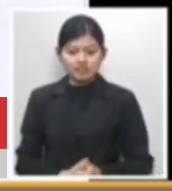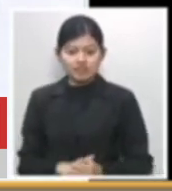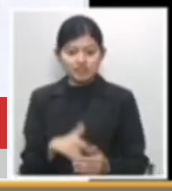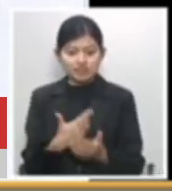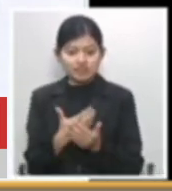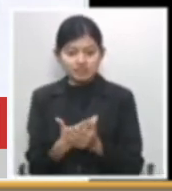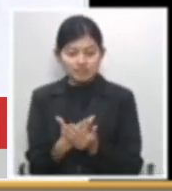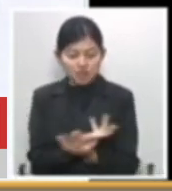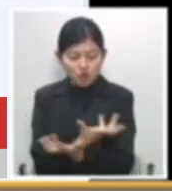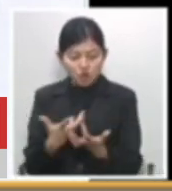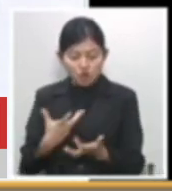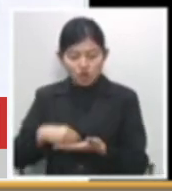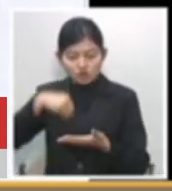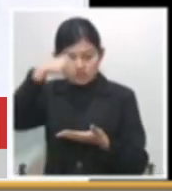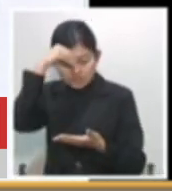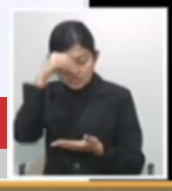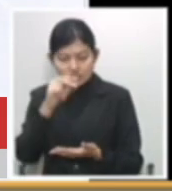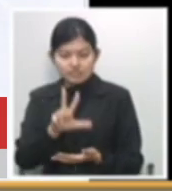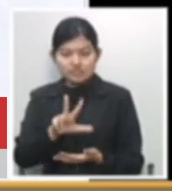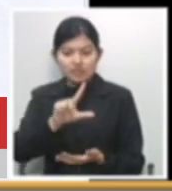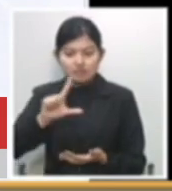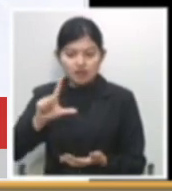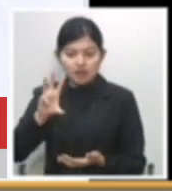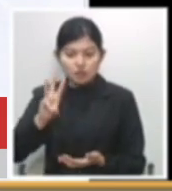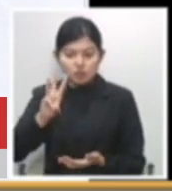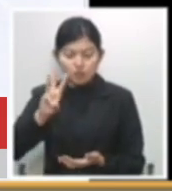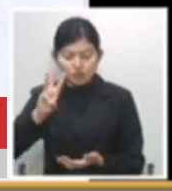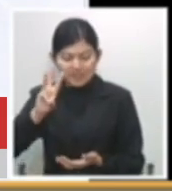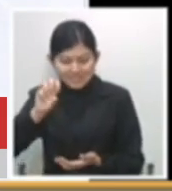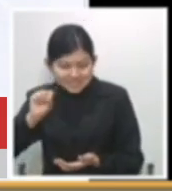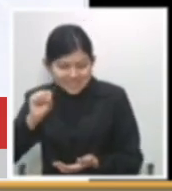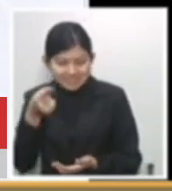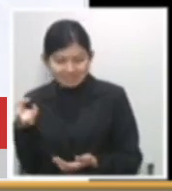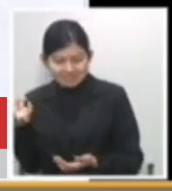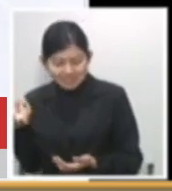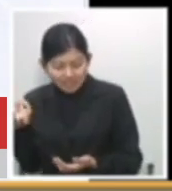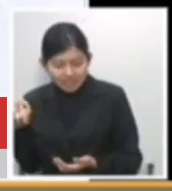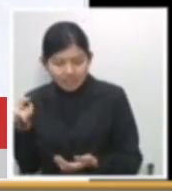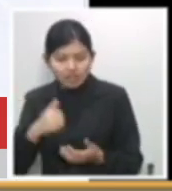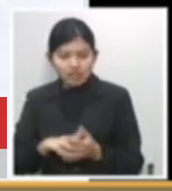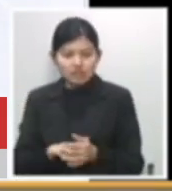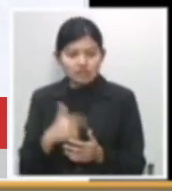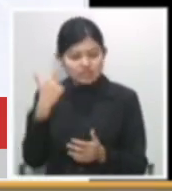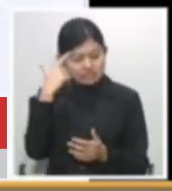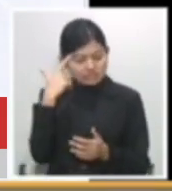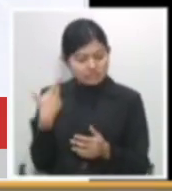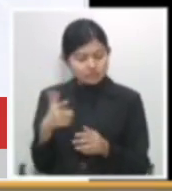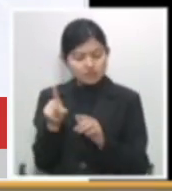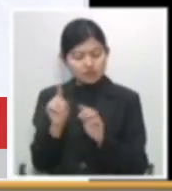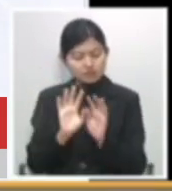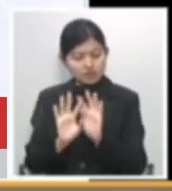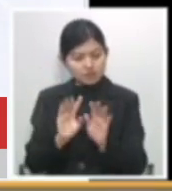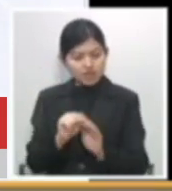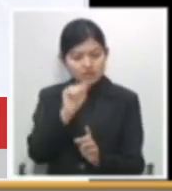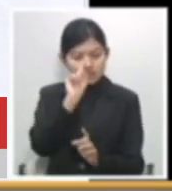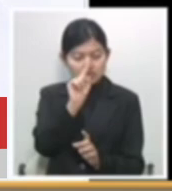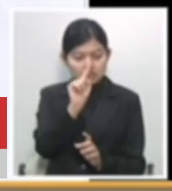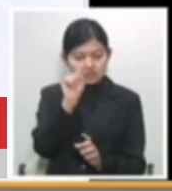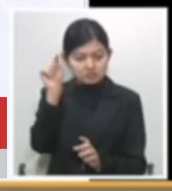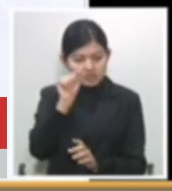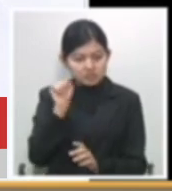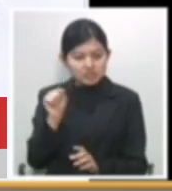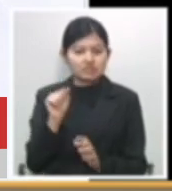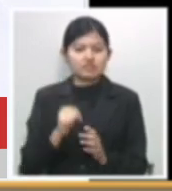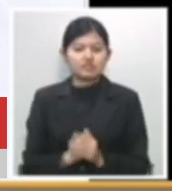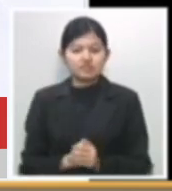พียง 3,600,000 บาทเศษซึ่งคิดเป็นร้อยละ1เท่านั้นของงบดำเนินงาน